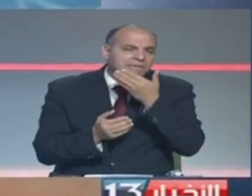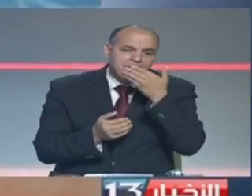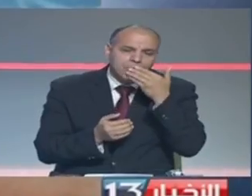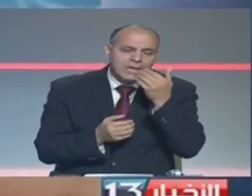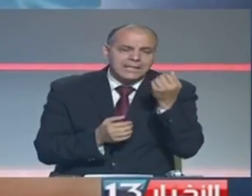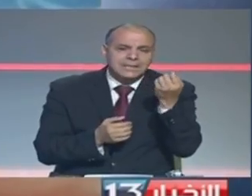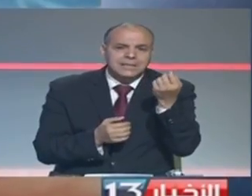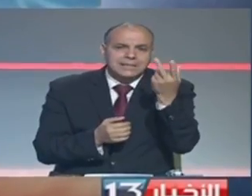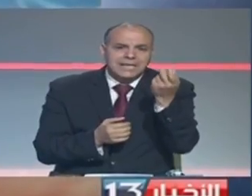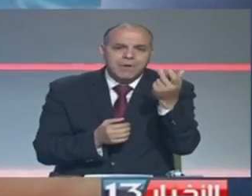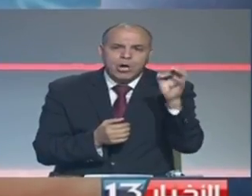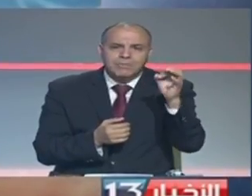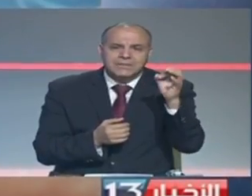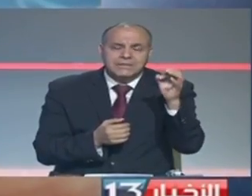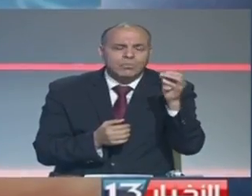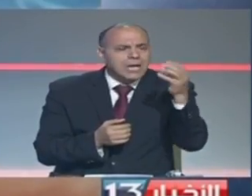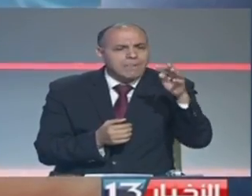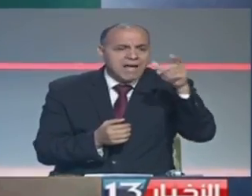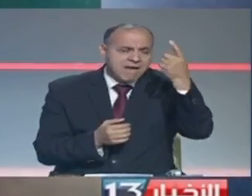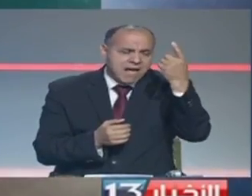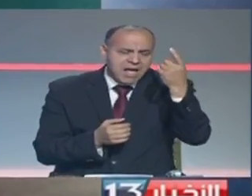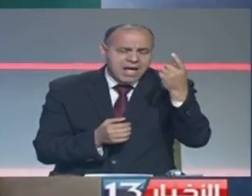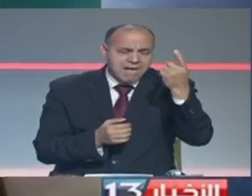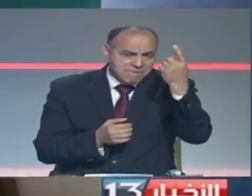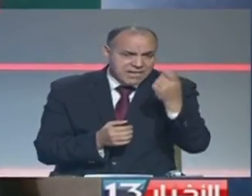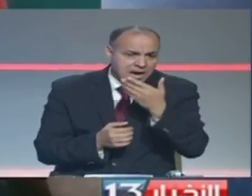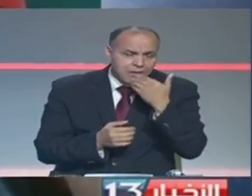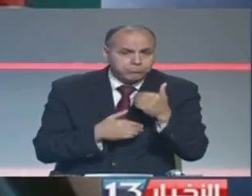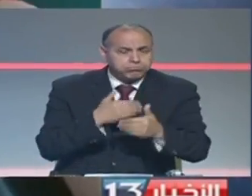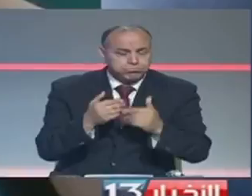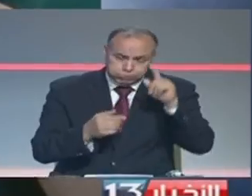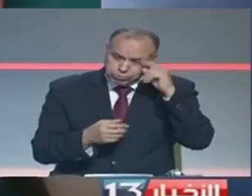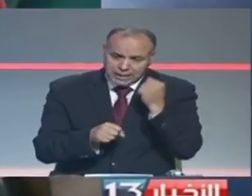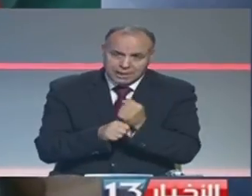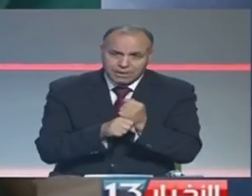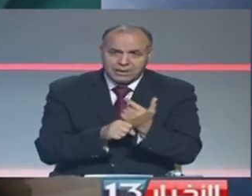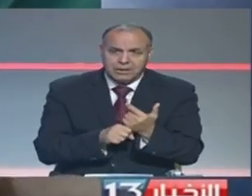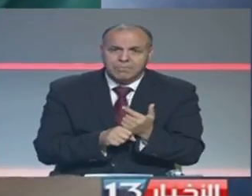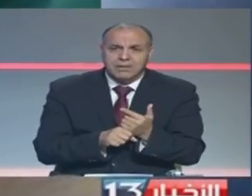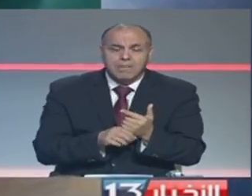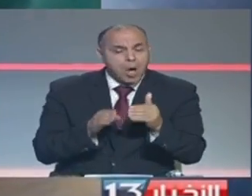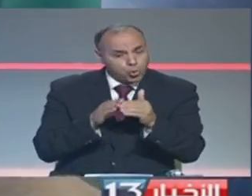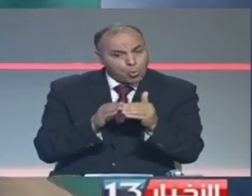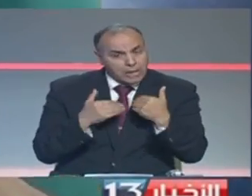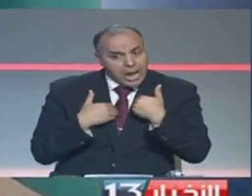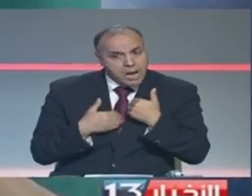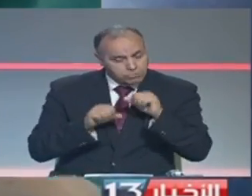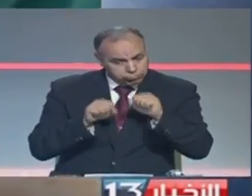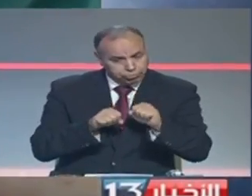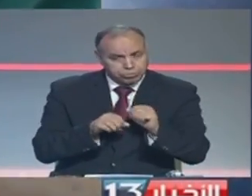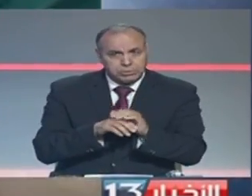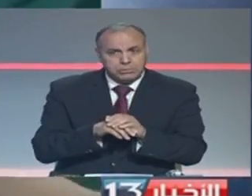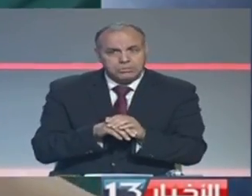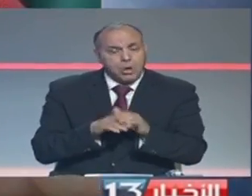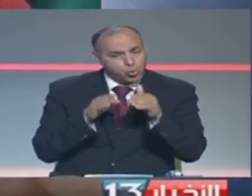في 350 كمامه في 400 كمامه في النهار. بالطبيعه عاملين كيف مادام بلادنا طلبتنا ويلزمنا